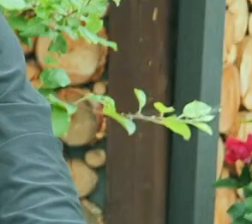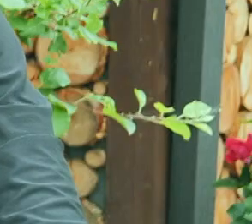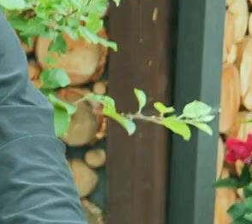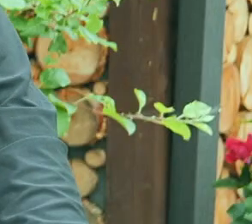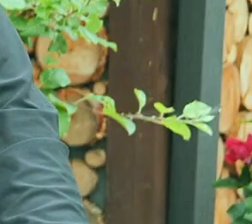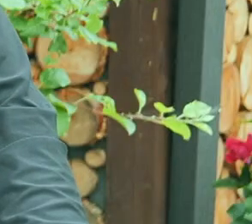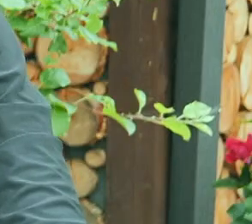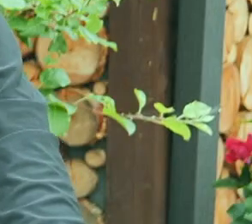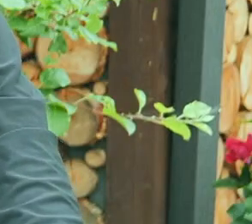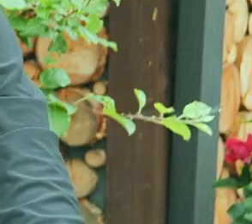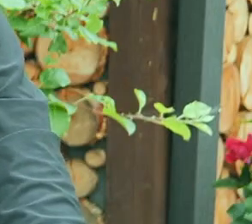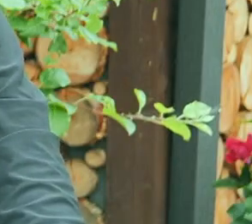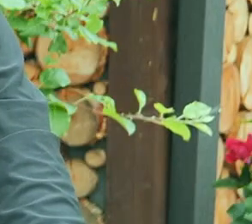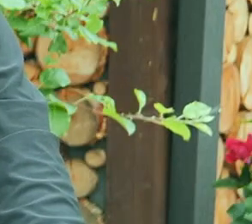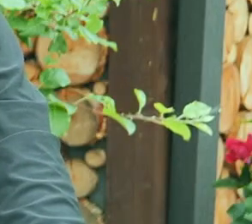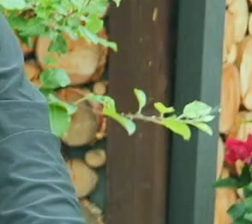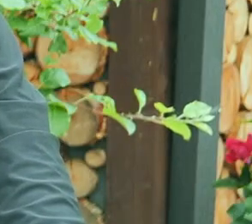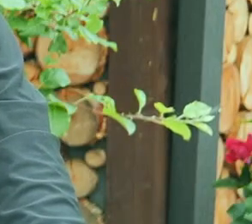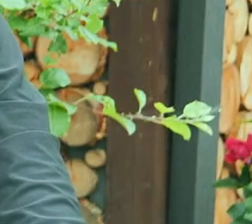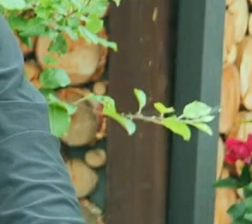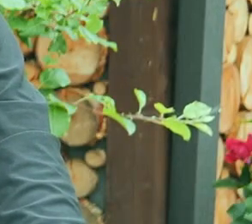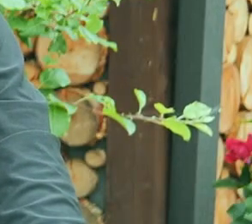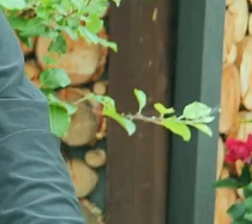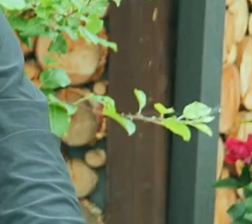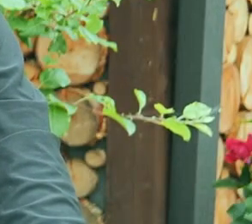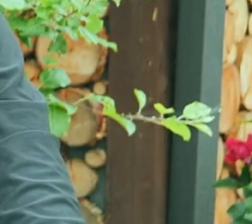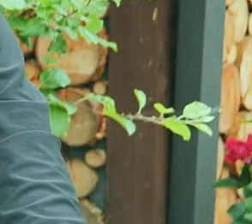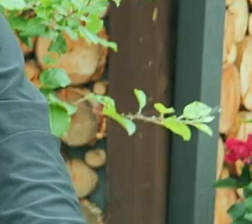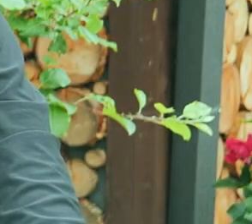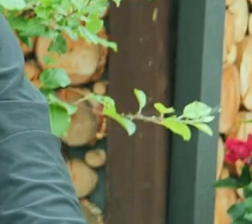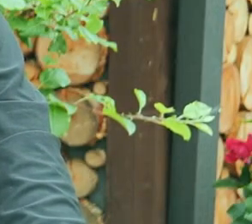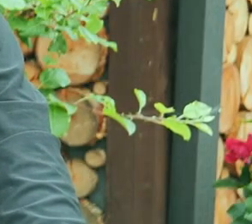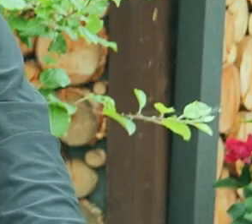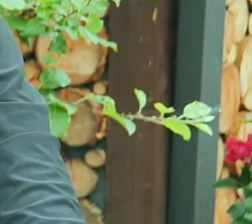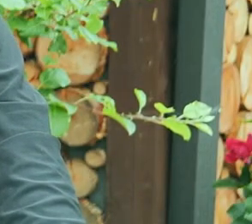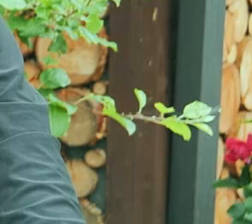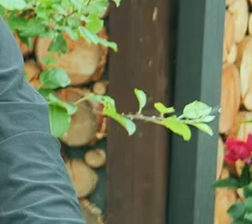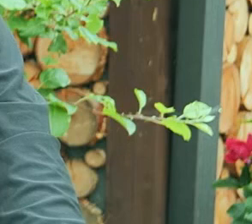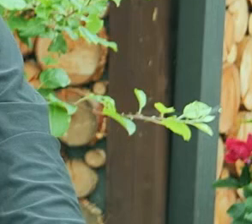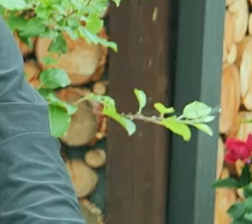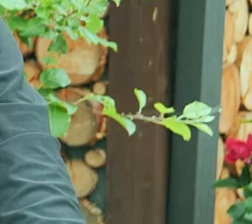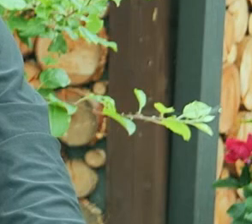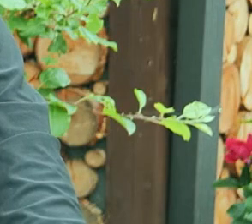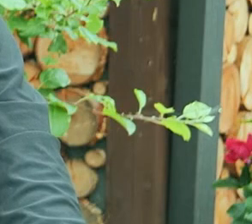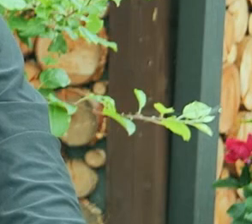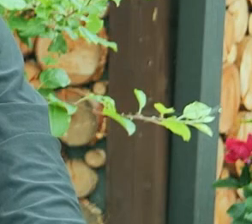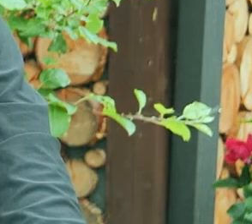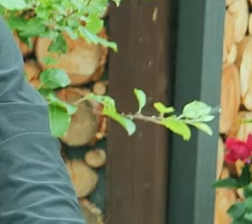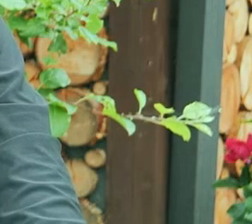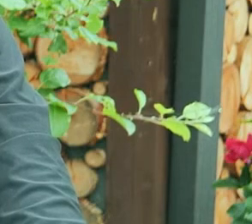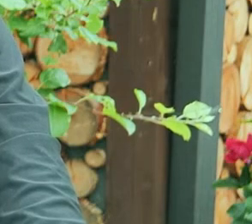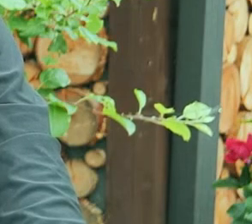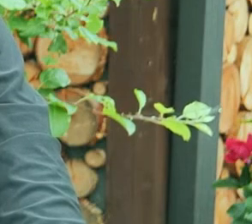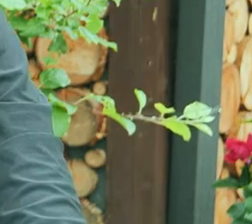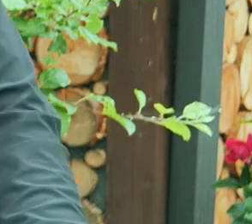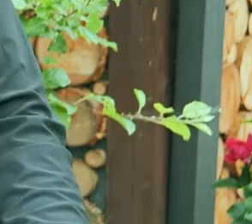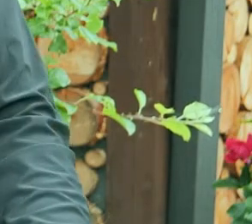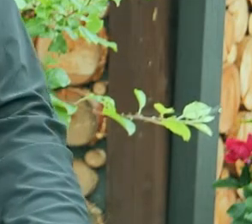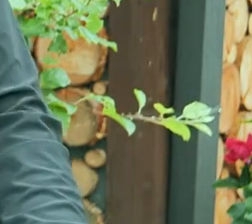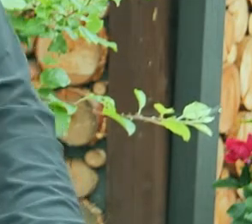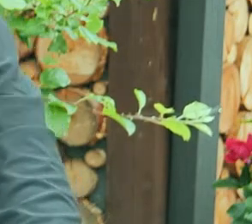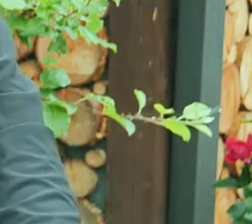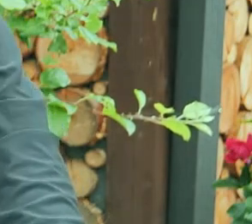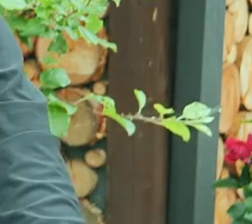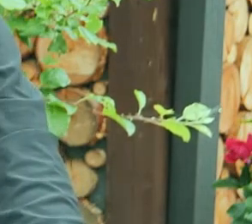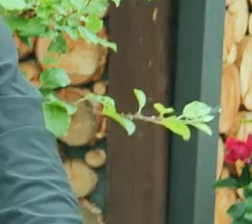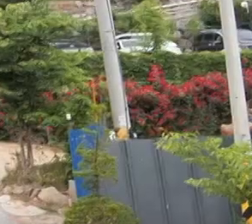네, 안녕하세요. 강원도 정선에서 펜션을 운영하고 8년째 운영하고 있는 전덕훈입니다.